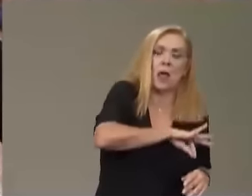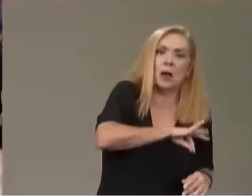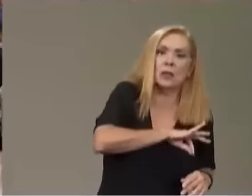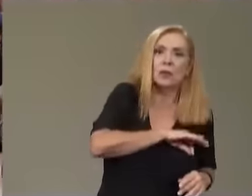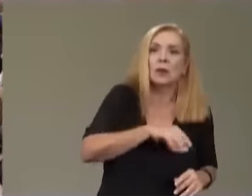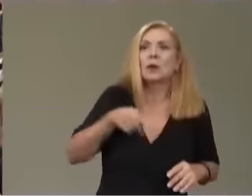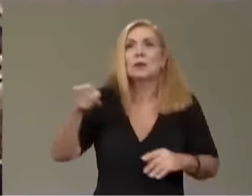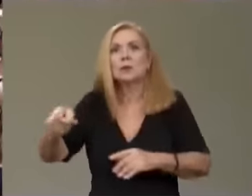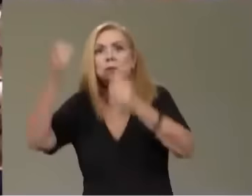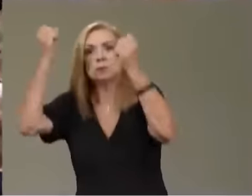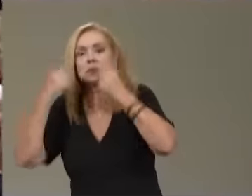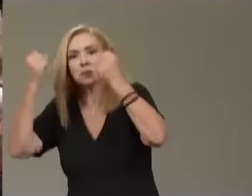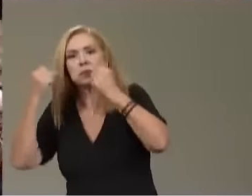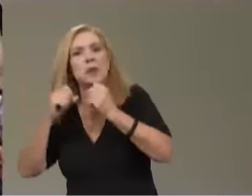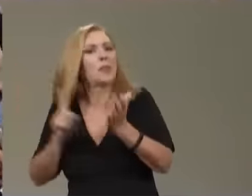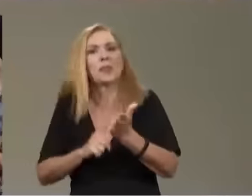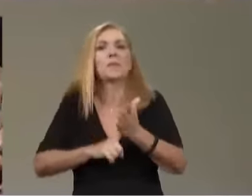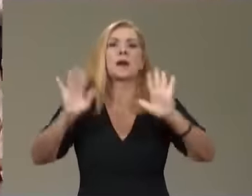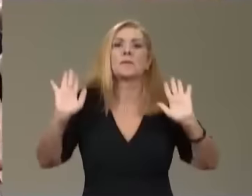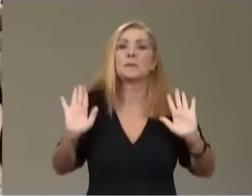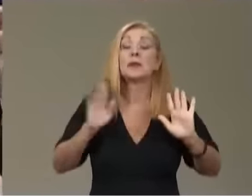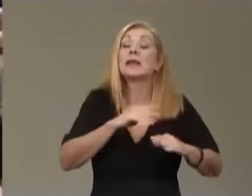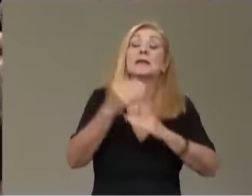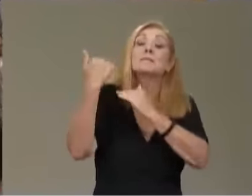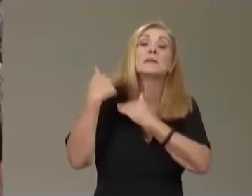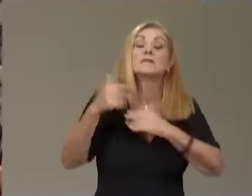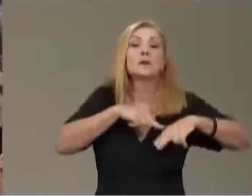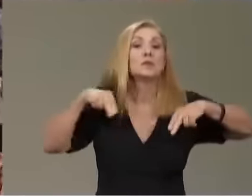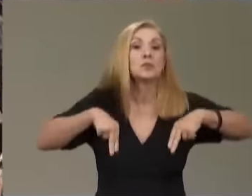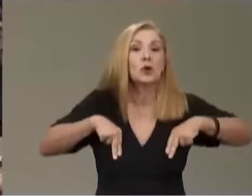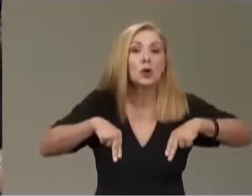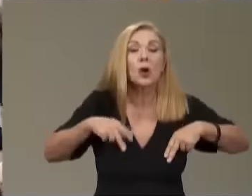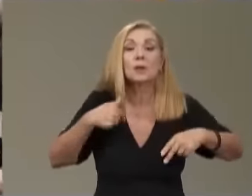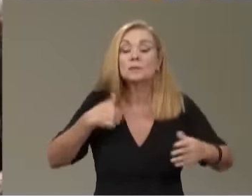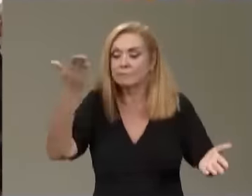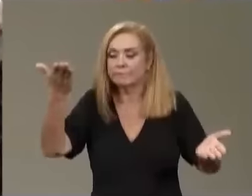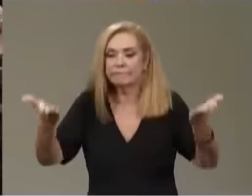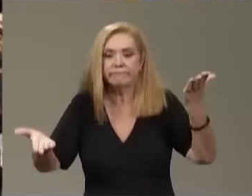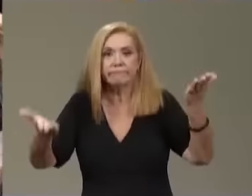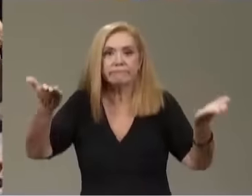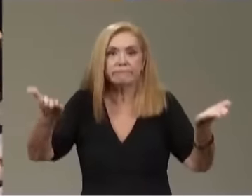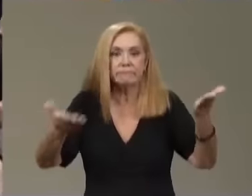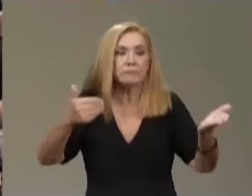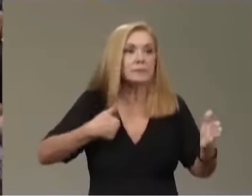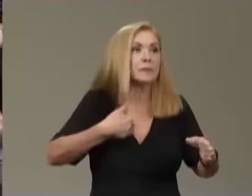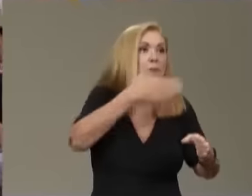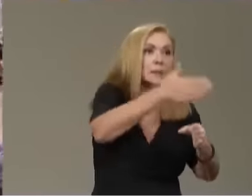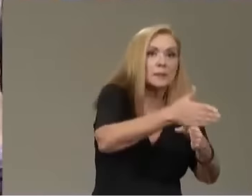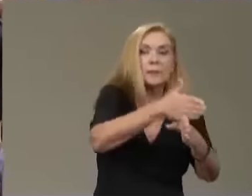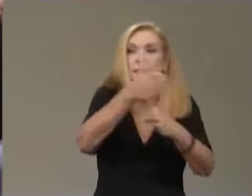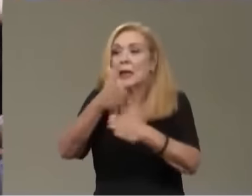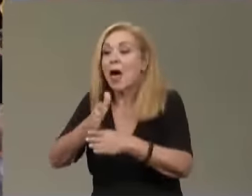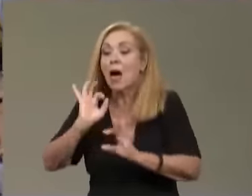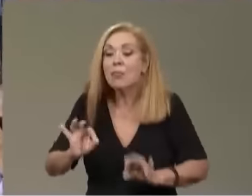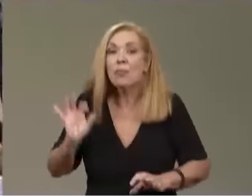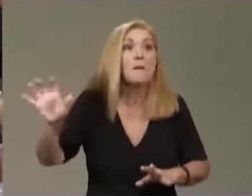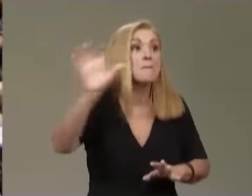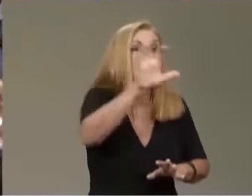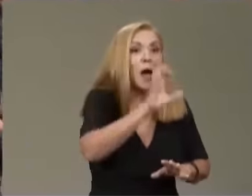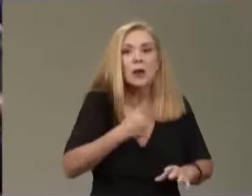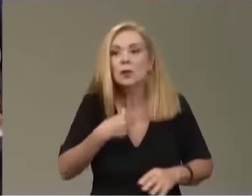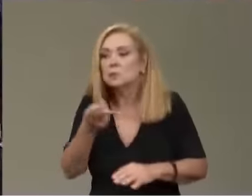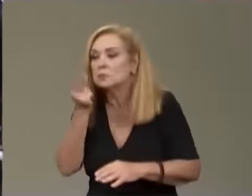δικαίωμα στη στέγη του άλλου. Το αρμόδιο Υπουργείο θα παρακολουθεί το ισοζύγιο μισθώσεων σε κάθε περιοχή όπου